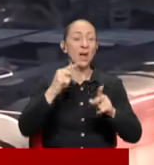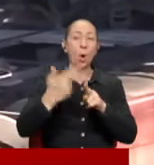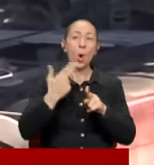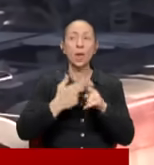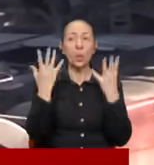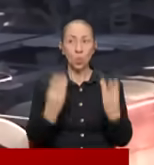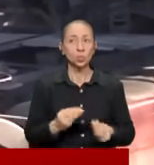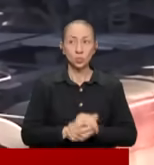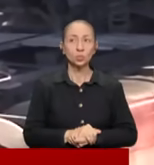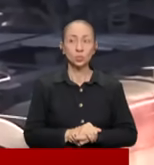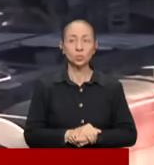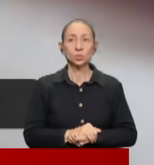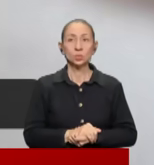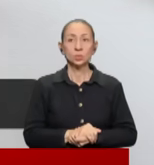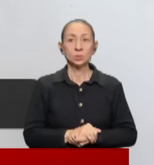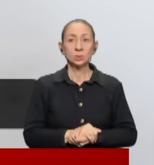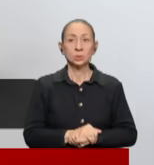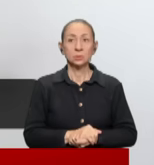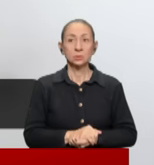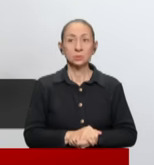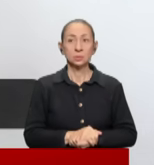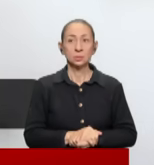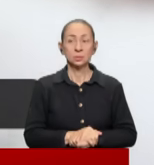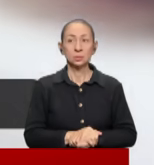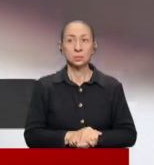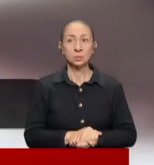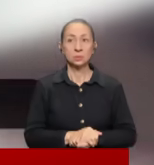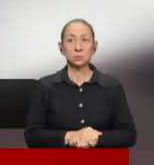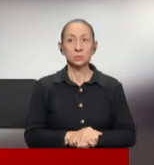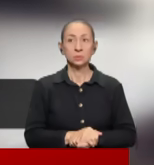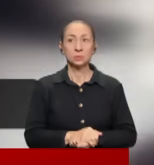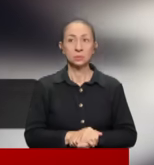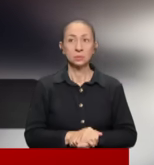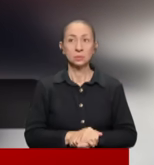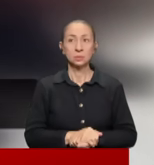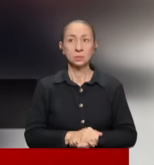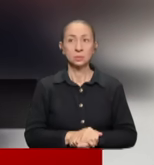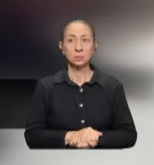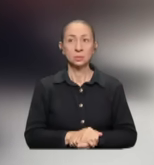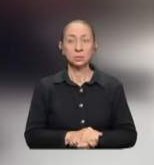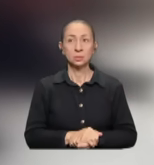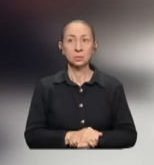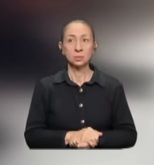davalara bir emsal nitelik teşkil eder. Beni kestiniz, doğradınız ya. Tamam, kestim, doğradım. Tamam, hapse